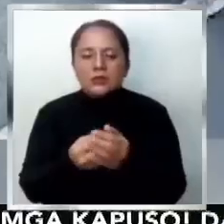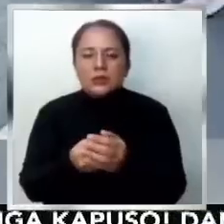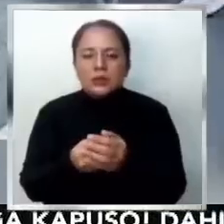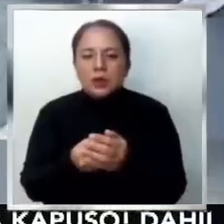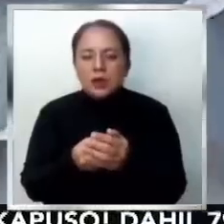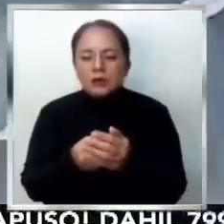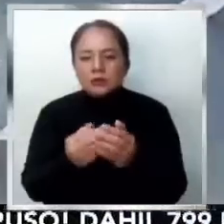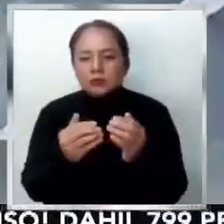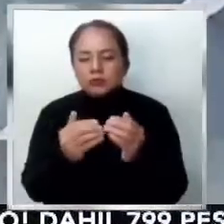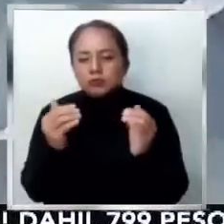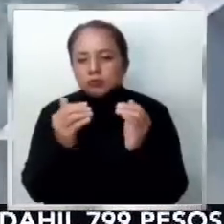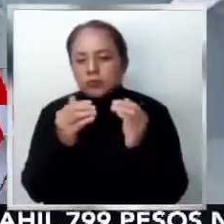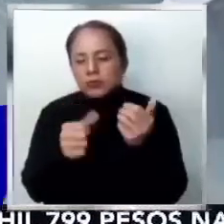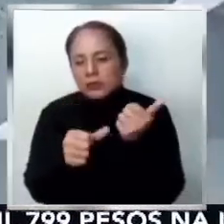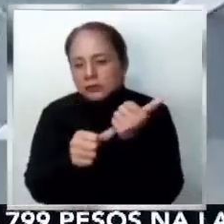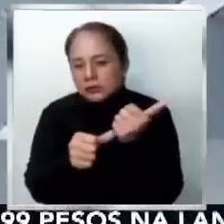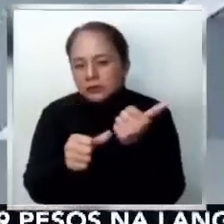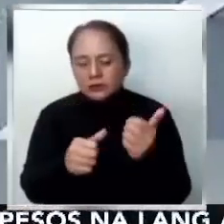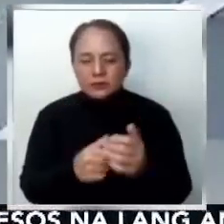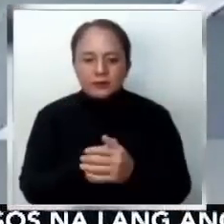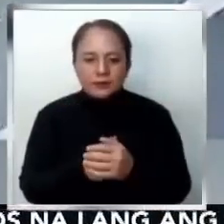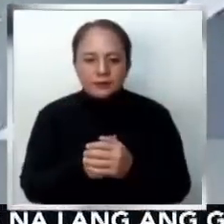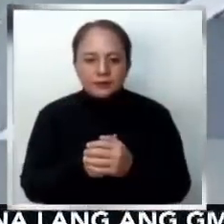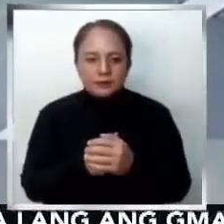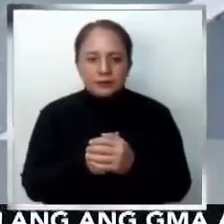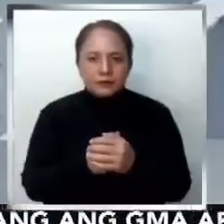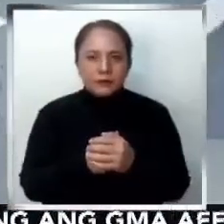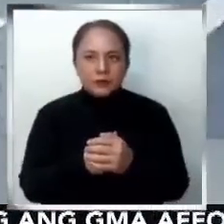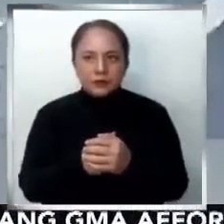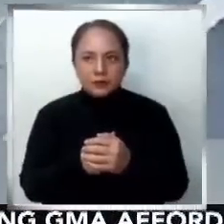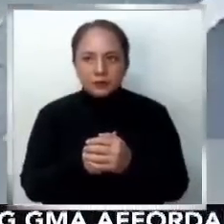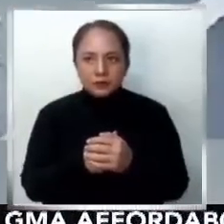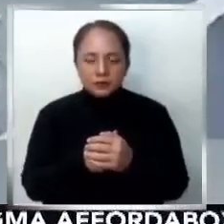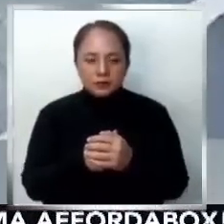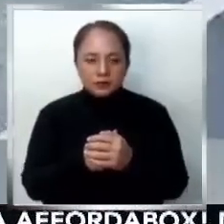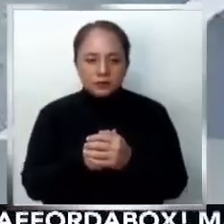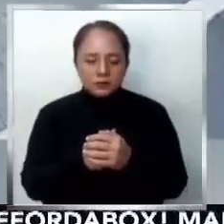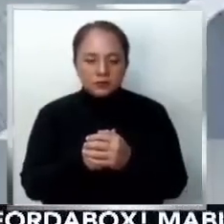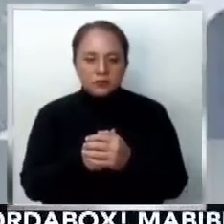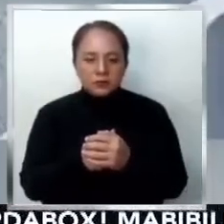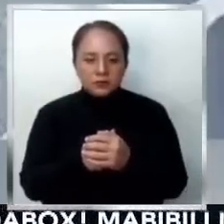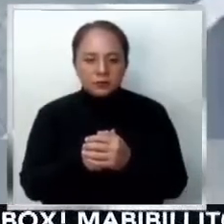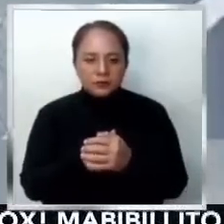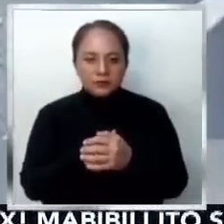assistance. Para sa GMA Integrated News, Jonathan Andal, Nakatutok, 24 Oras.